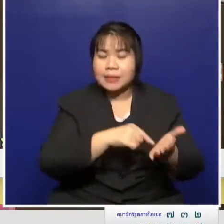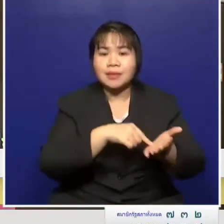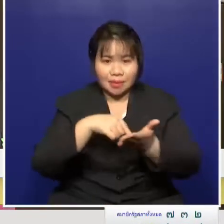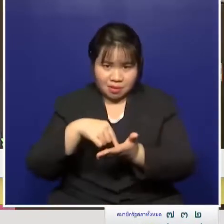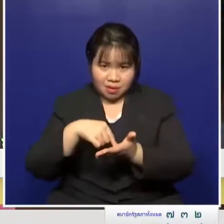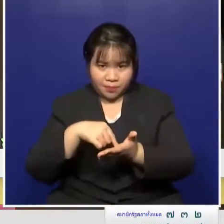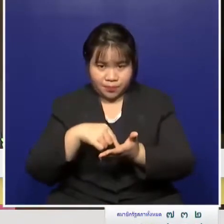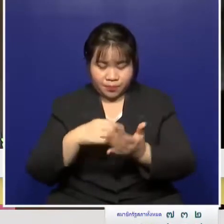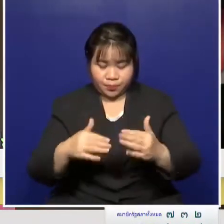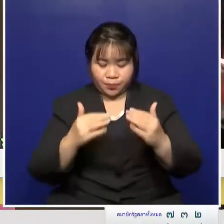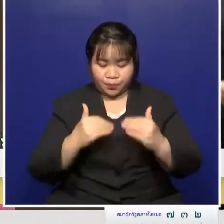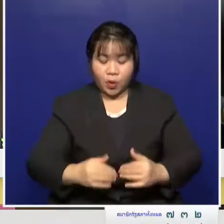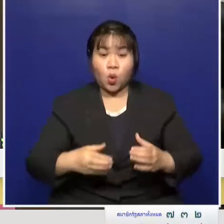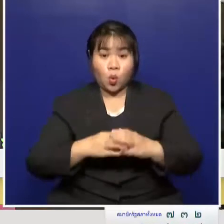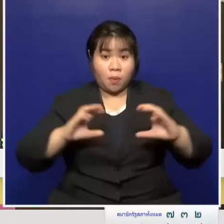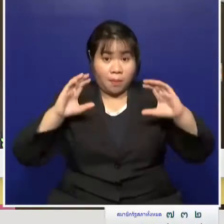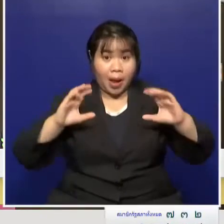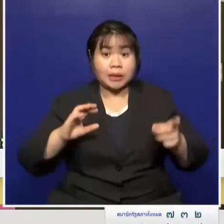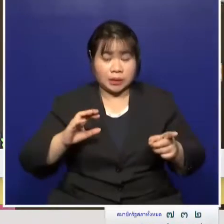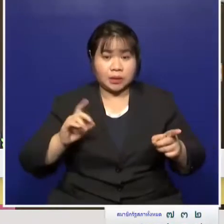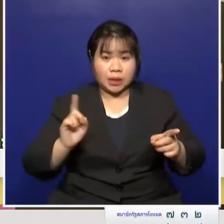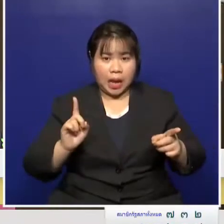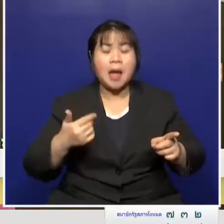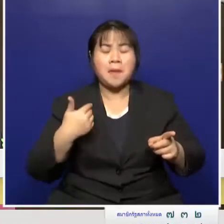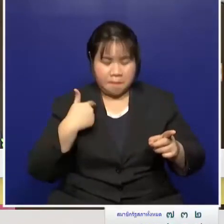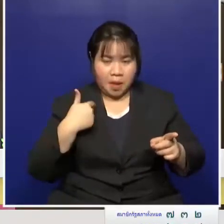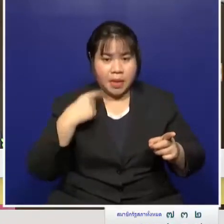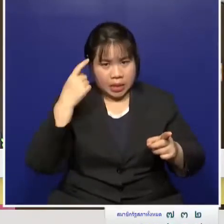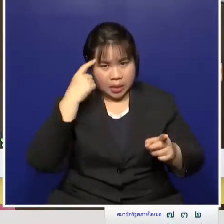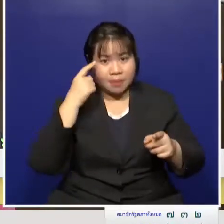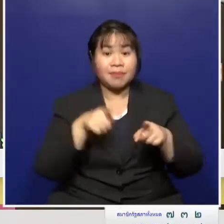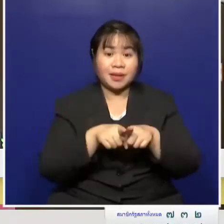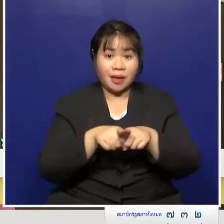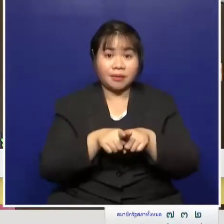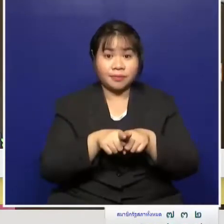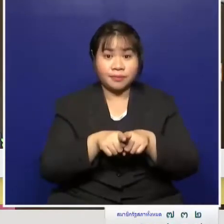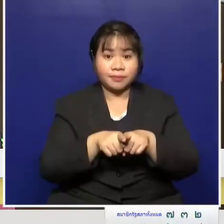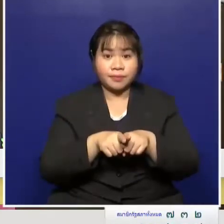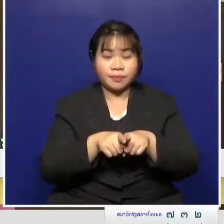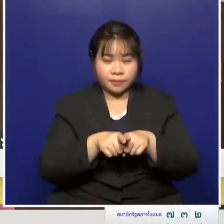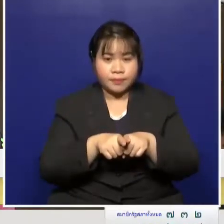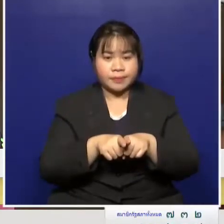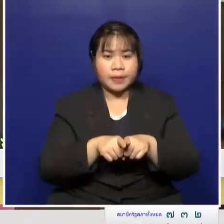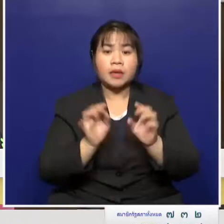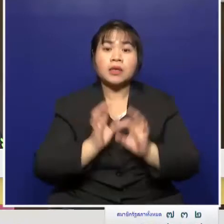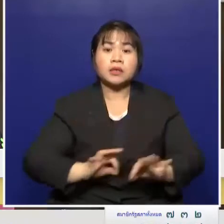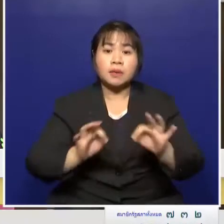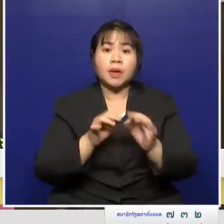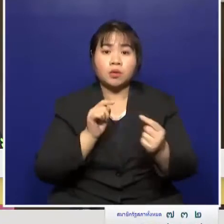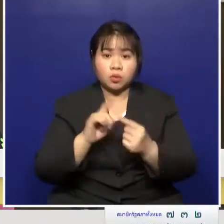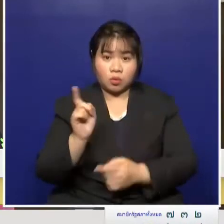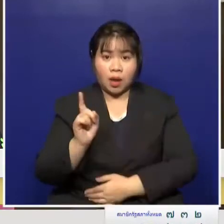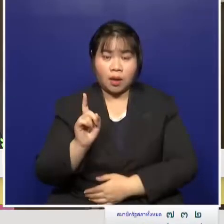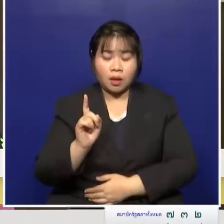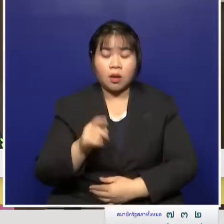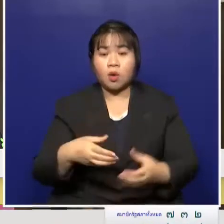ในส่วนของพรรคร่วมรัฐบาลก็มีหลักการเดียวกันประการสำคัญ